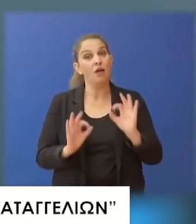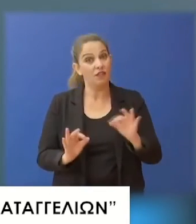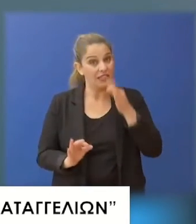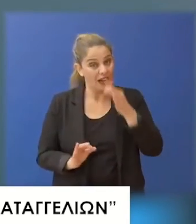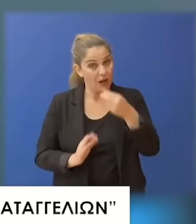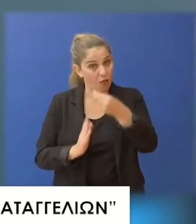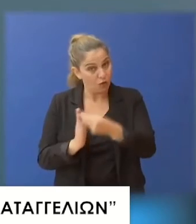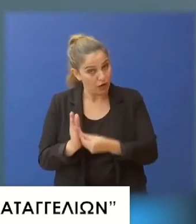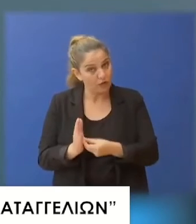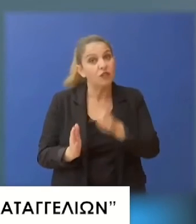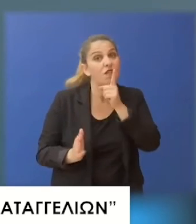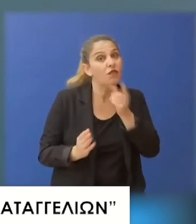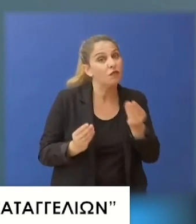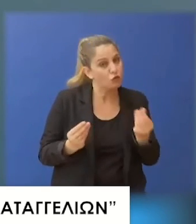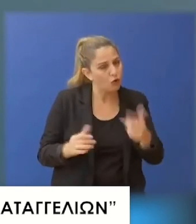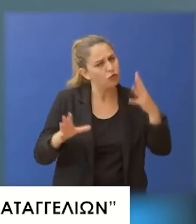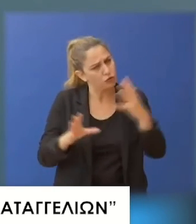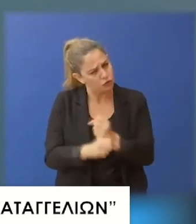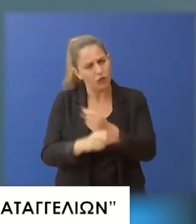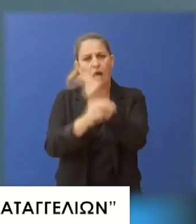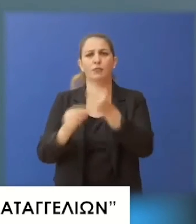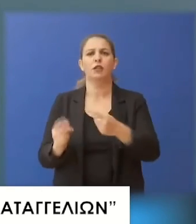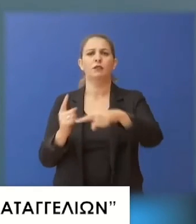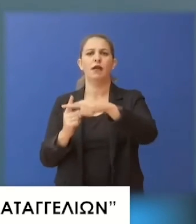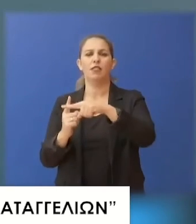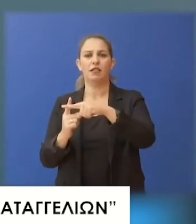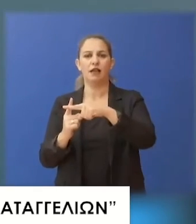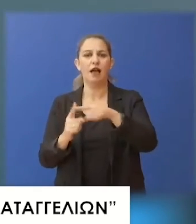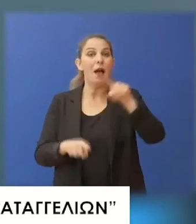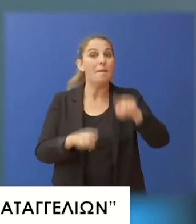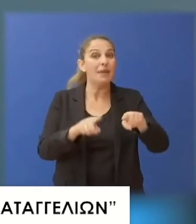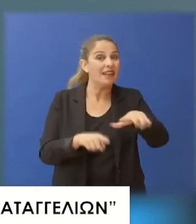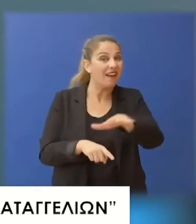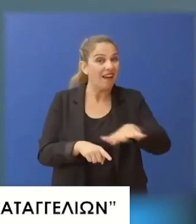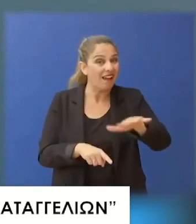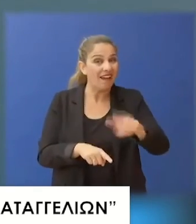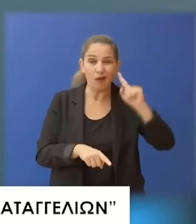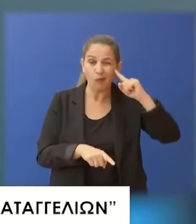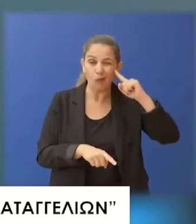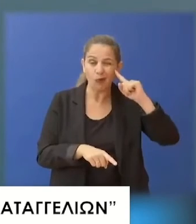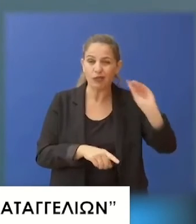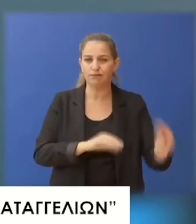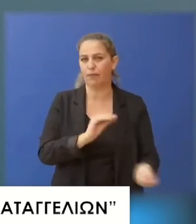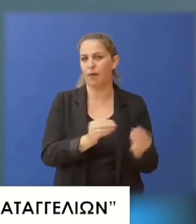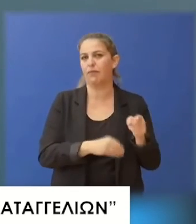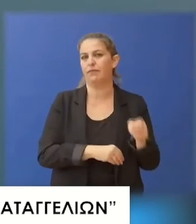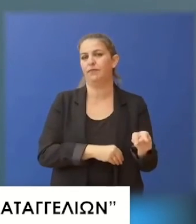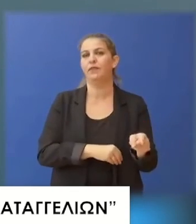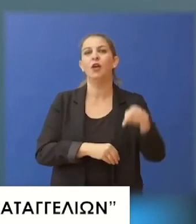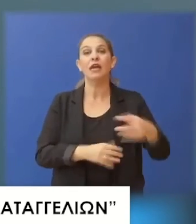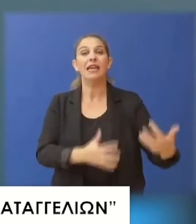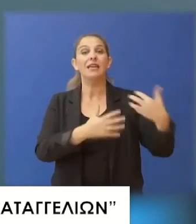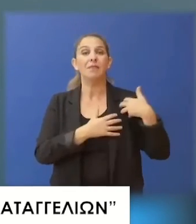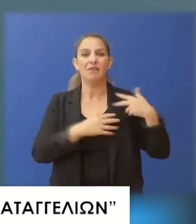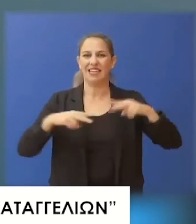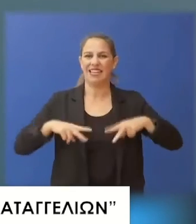αυτό απέδωσε. Σε άλλες όμως, φέρεται ότι αφέθηκαν περιθώρια ώστε να φυτρώσουν ζυζάνια. Η αρμόδια υπουργός φροντίζει εδώ